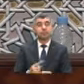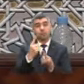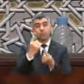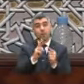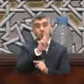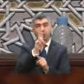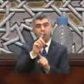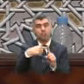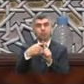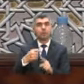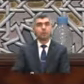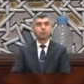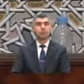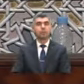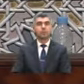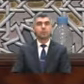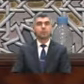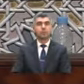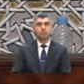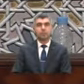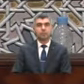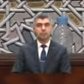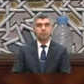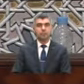اضافي في الموضوع؟ تفضلوا السيد النائب،